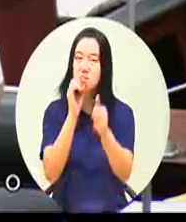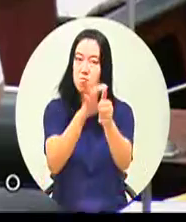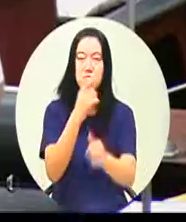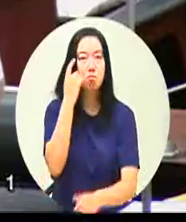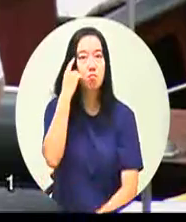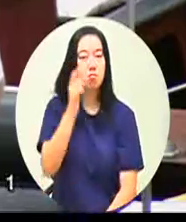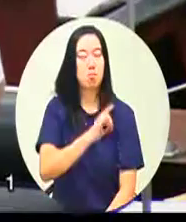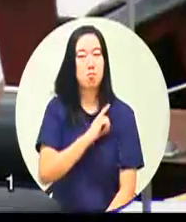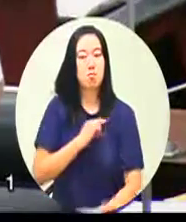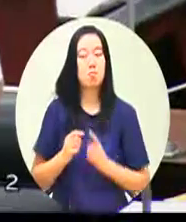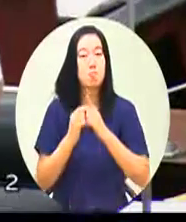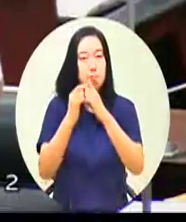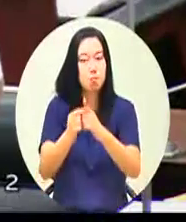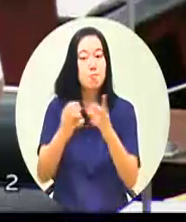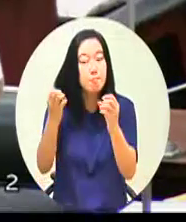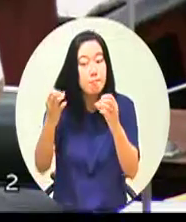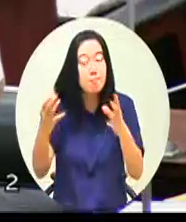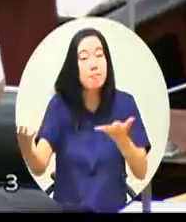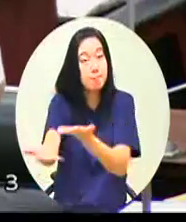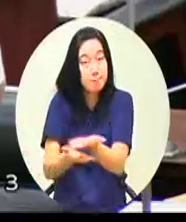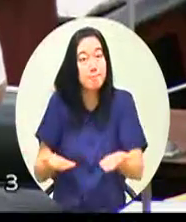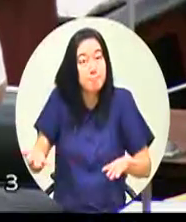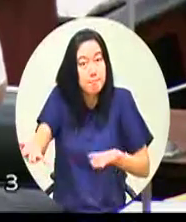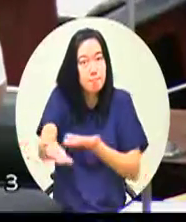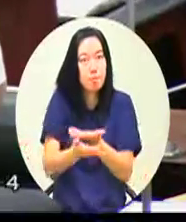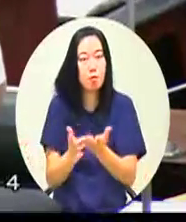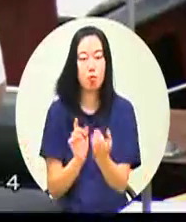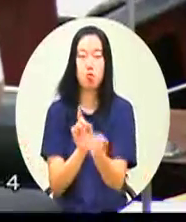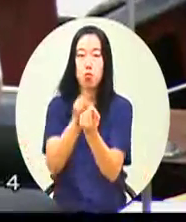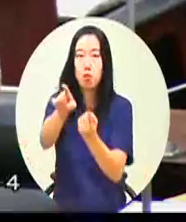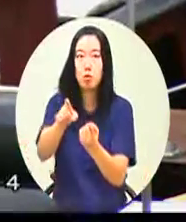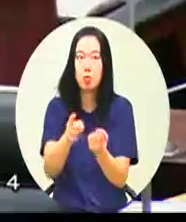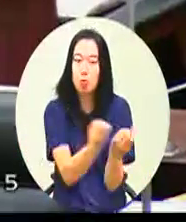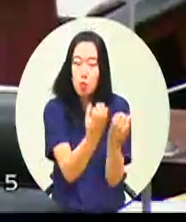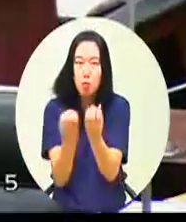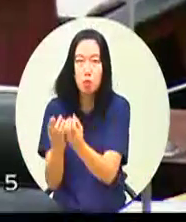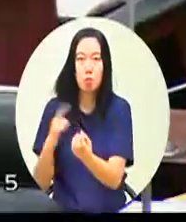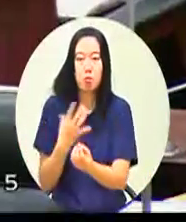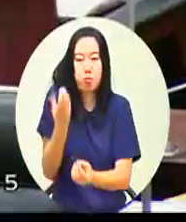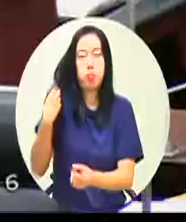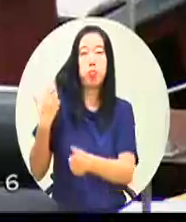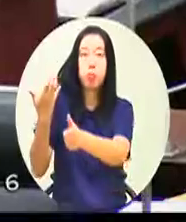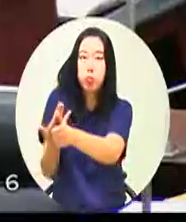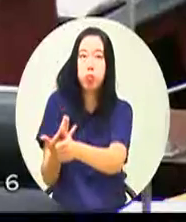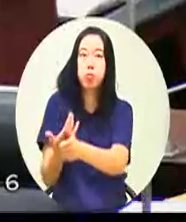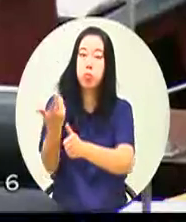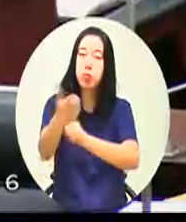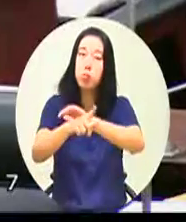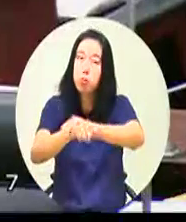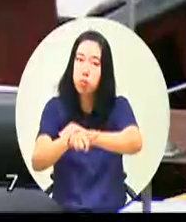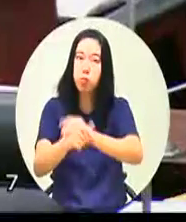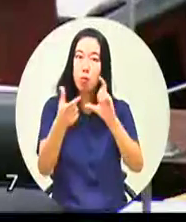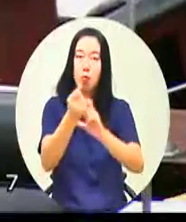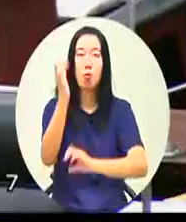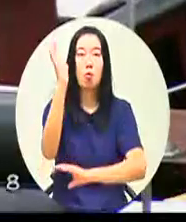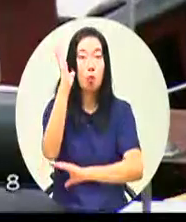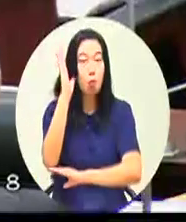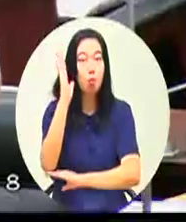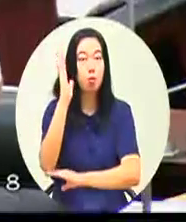那出来协调，是不是拄到灾害时阵授权给我们六龟区公所全权处